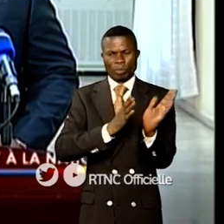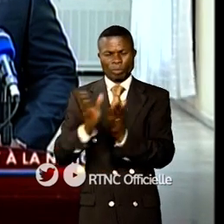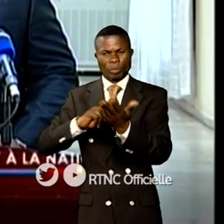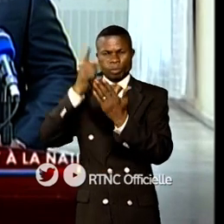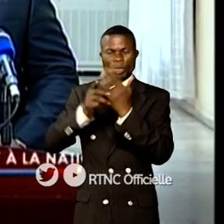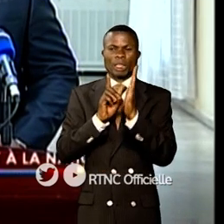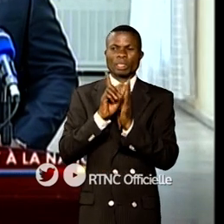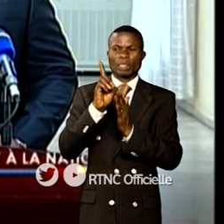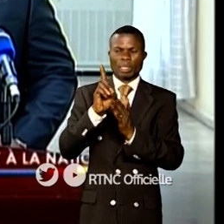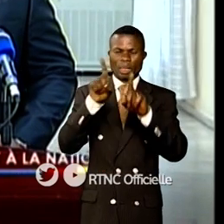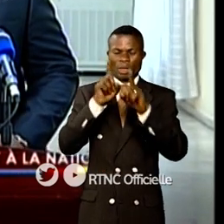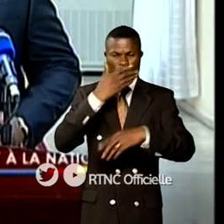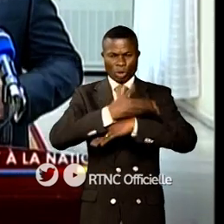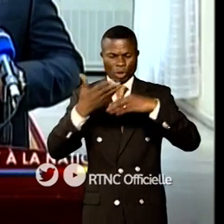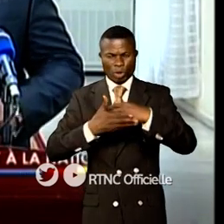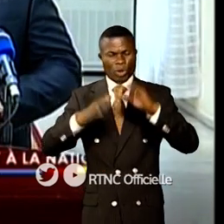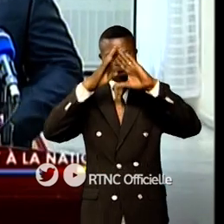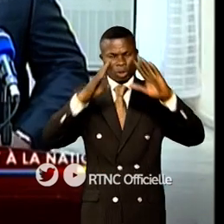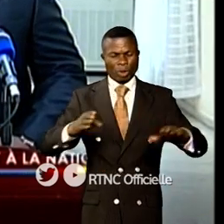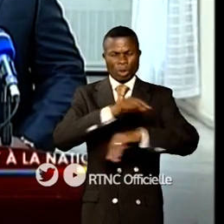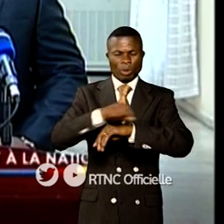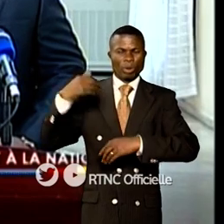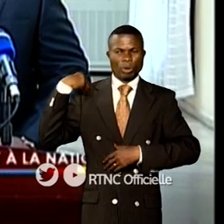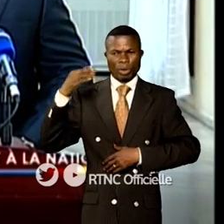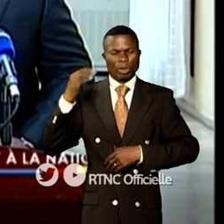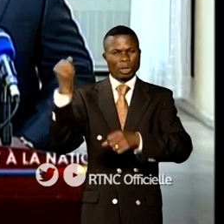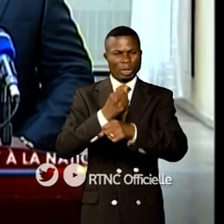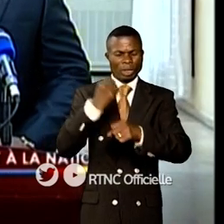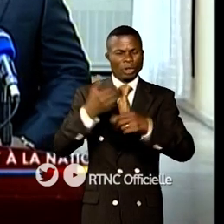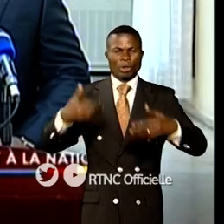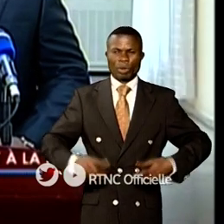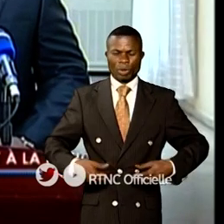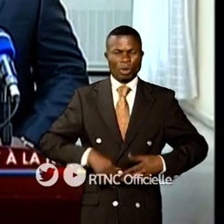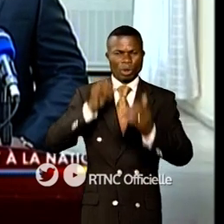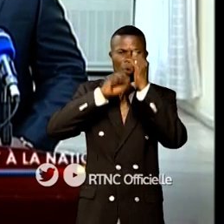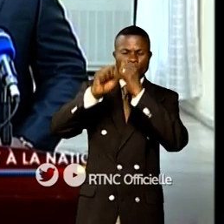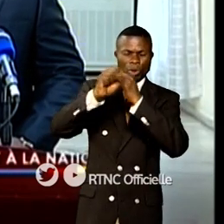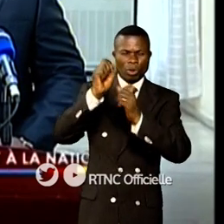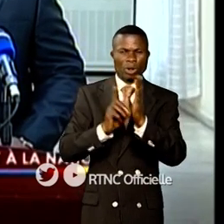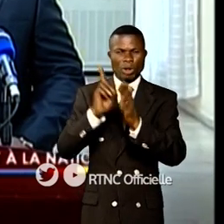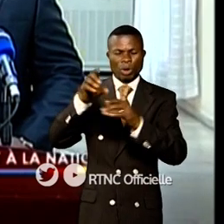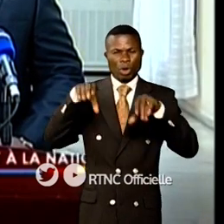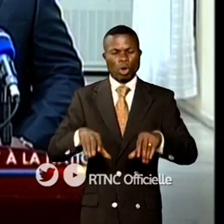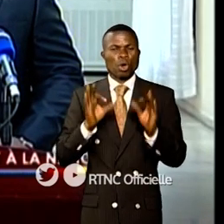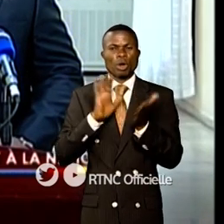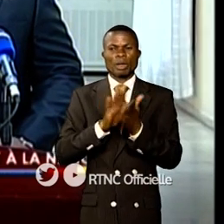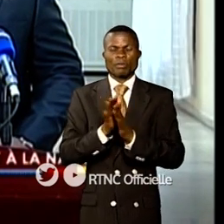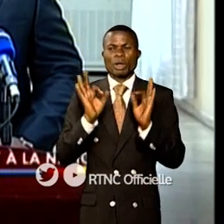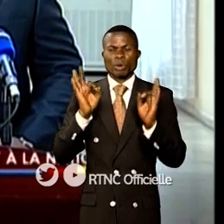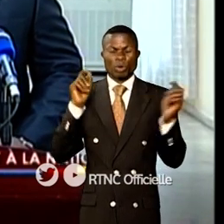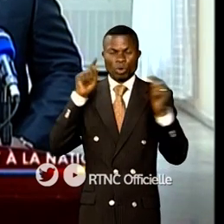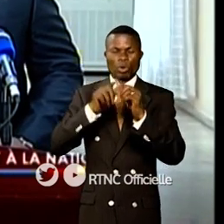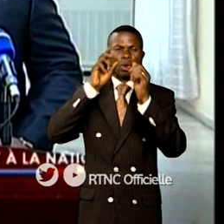planification du développement et construction de nos infrastructures, l'emploi des jeunes, la promotion de l'émergence d'un Congo nouveau jusqu'à